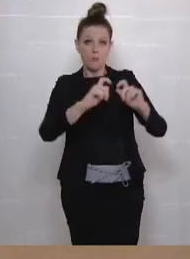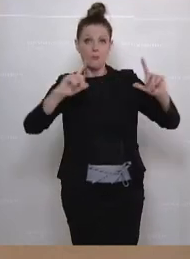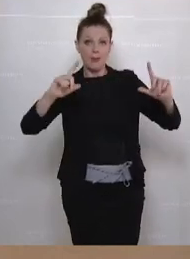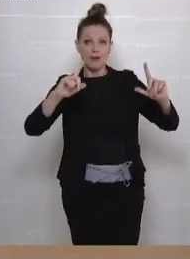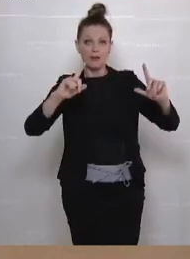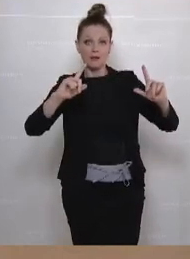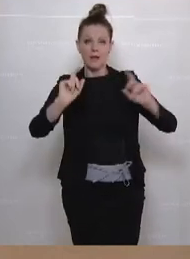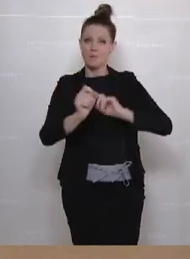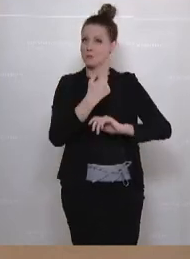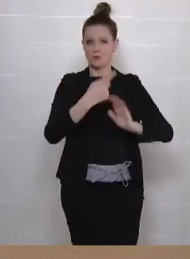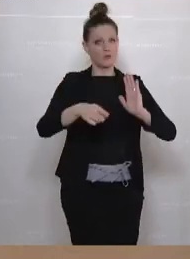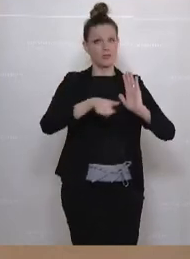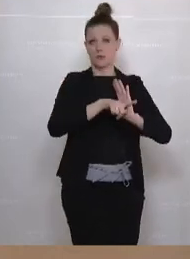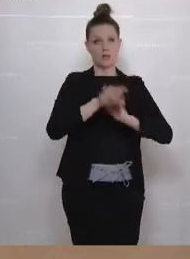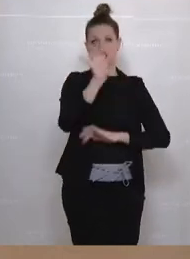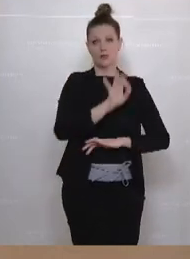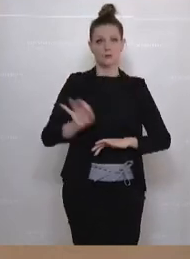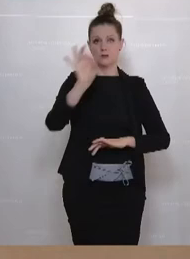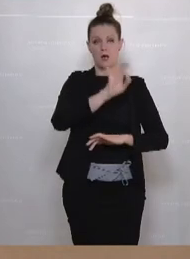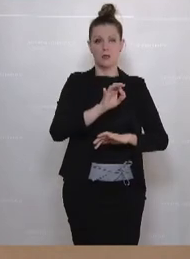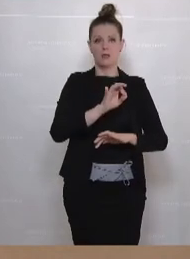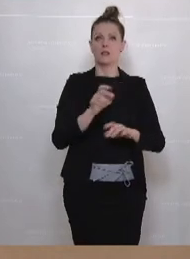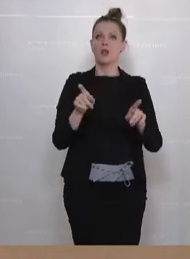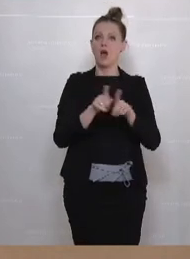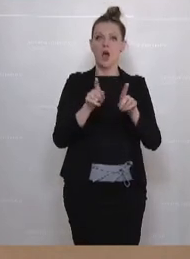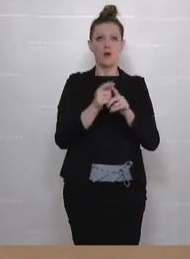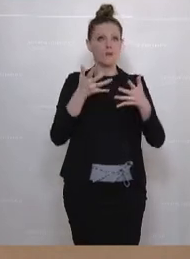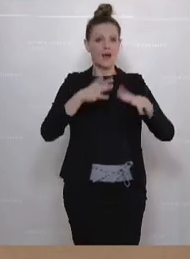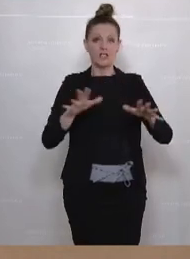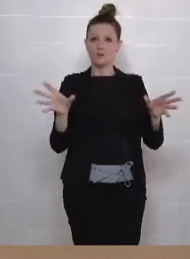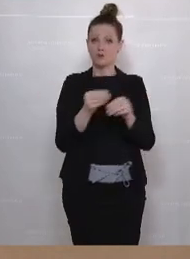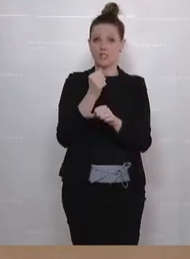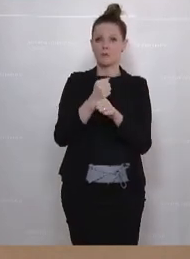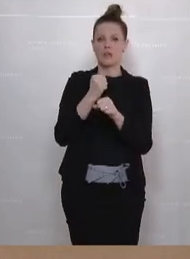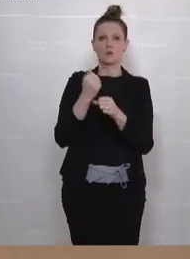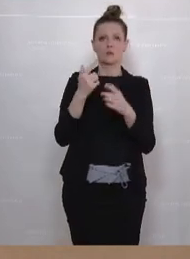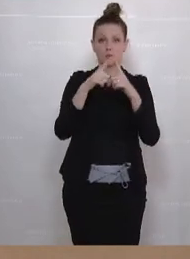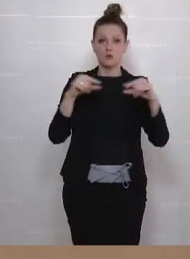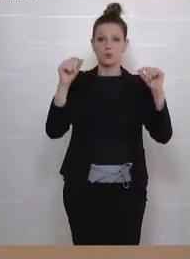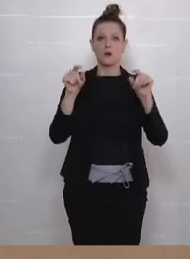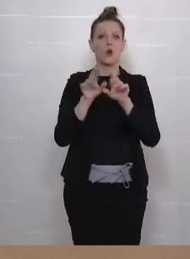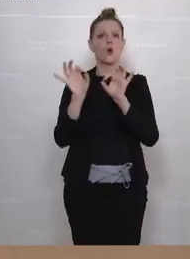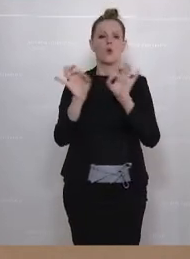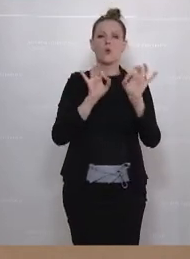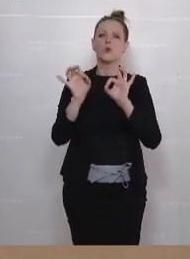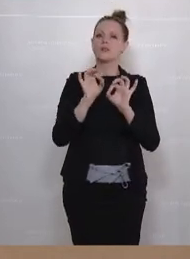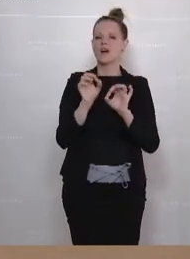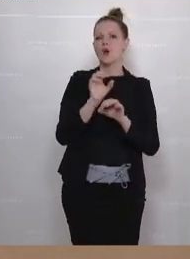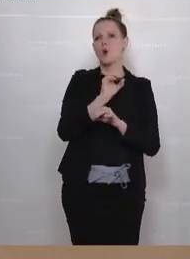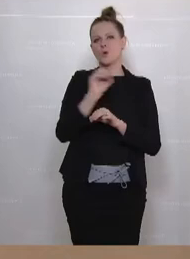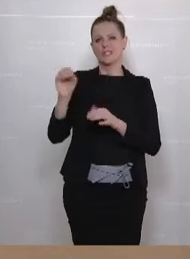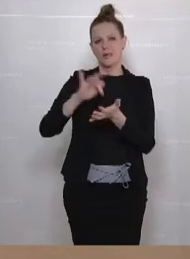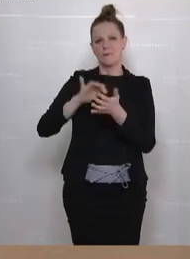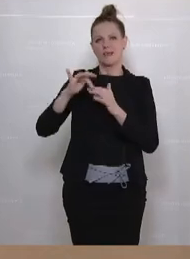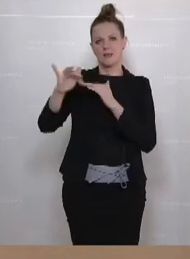einerseits besonders negative Signale, gleichzeitig Bereitschaft zur Zusammenarbeit, etwa bei Zypern und östlichen Mittelmeer. Und es gibt ja auch die